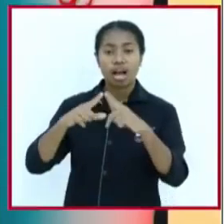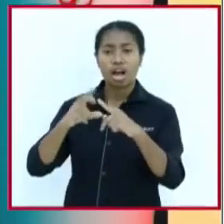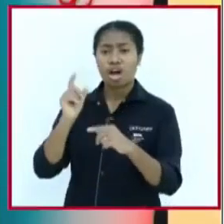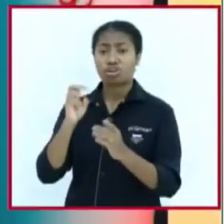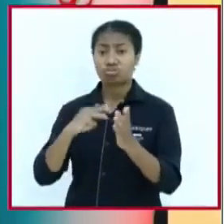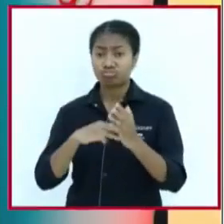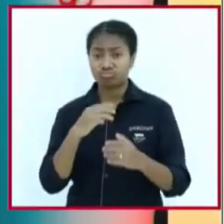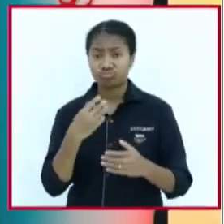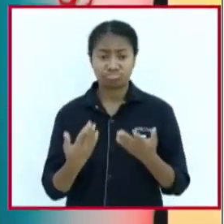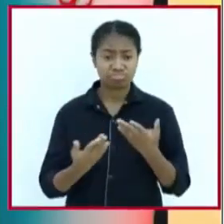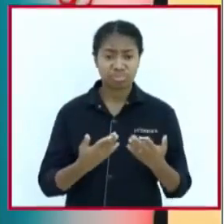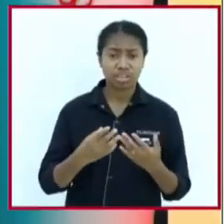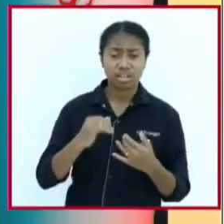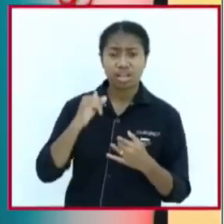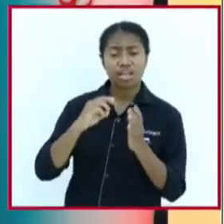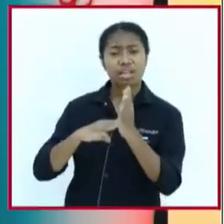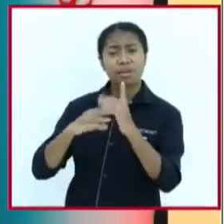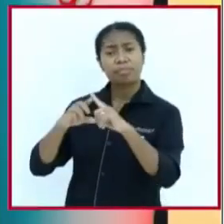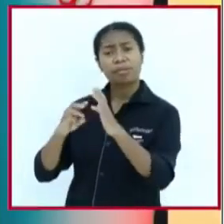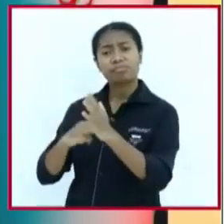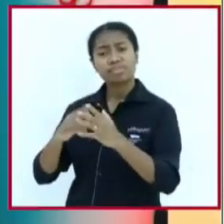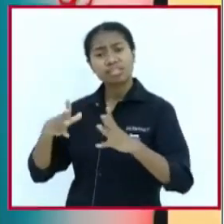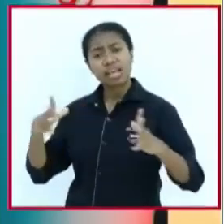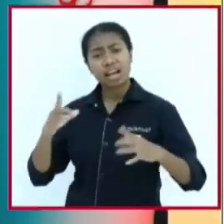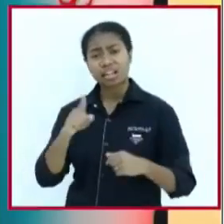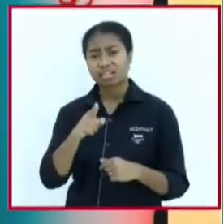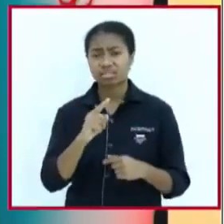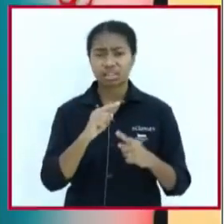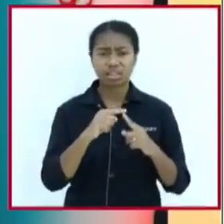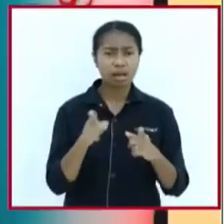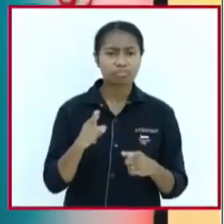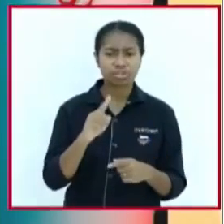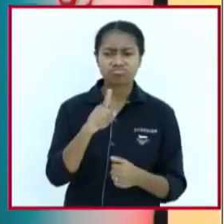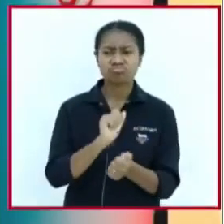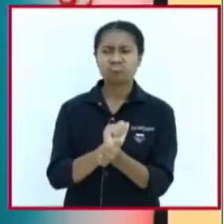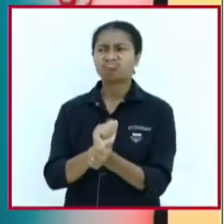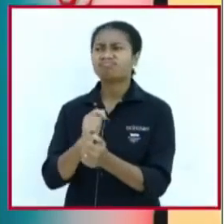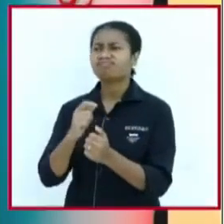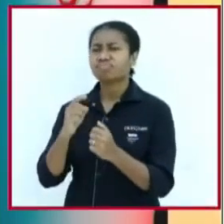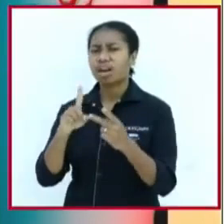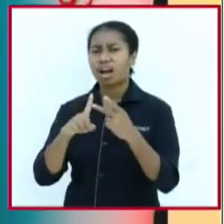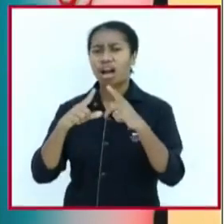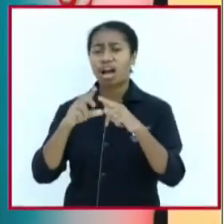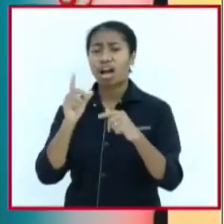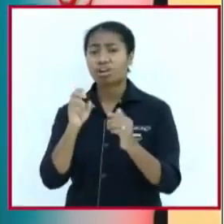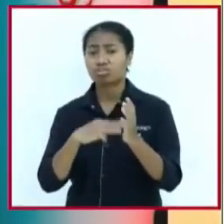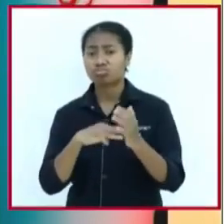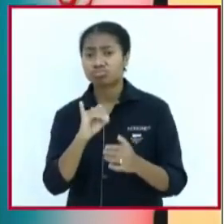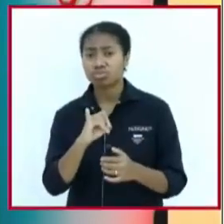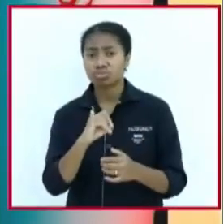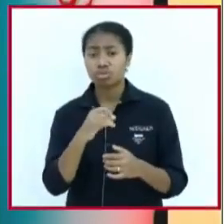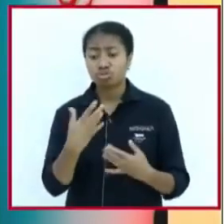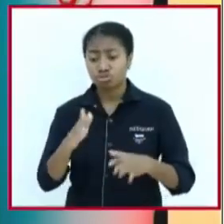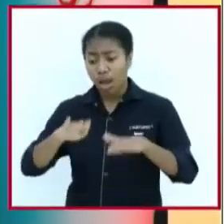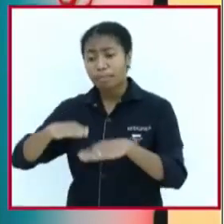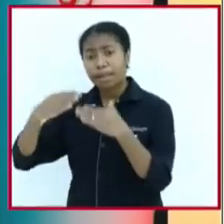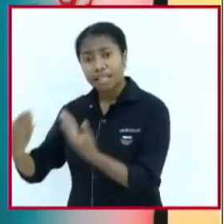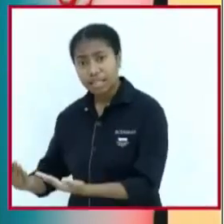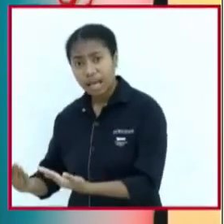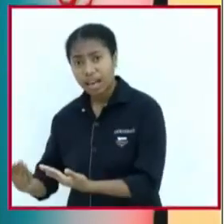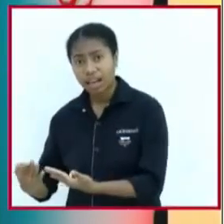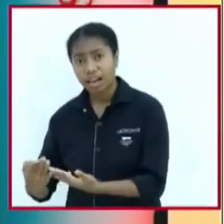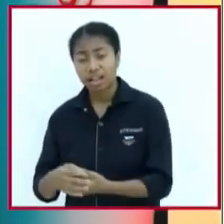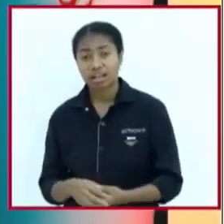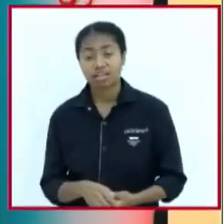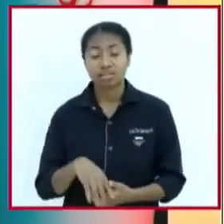imam besar tapi jabatannya harus tidak bisa dipegang selama-lamanya kan Harun jadi almarhum kalau harum